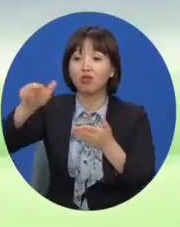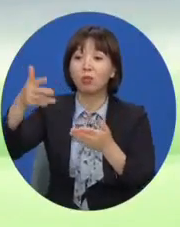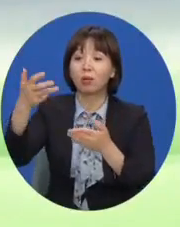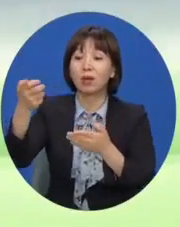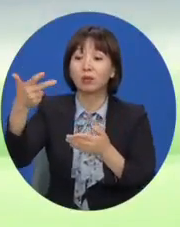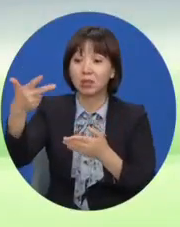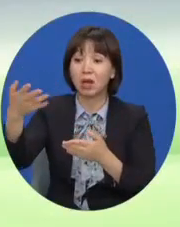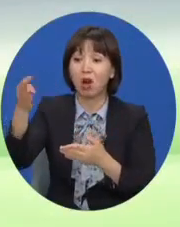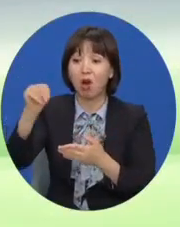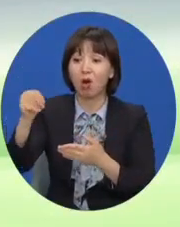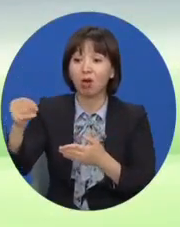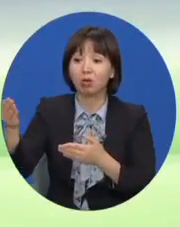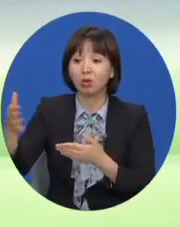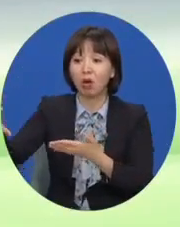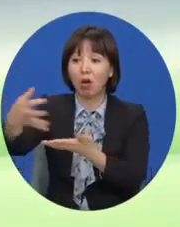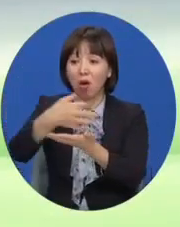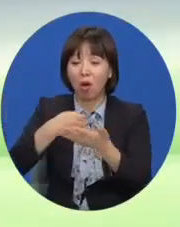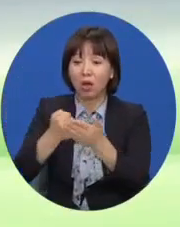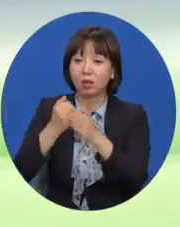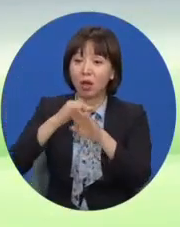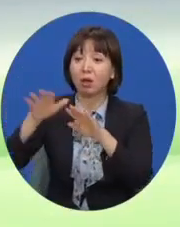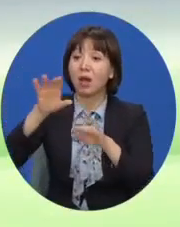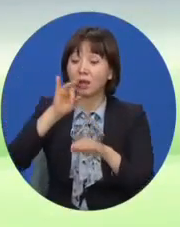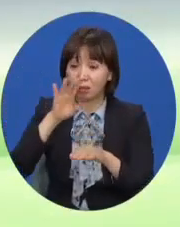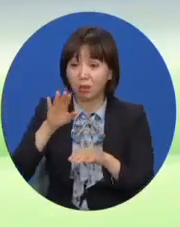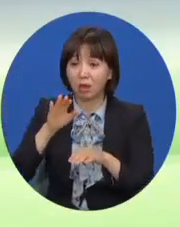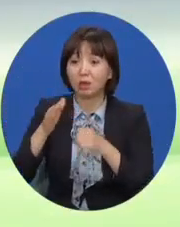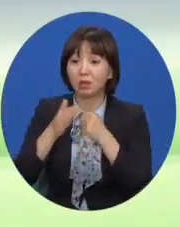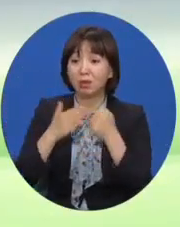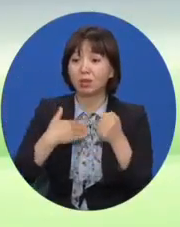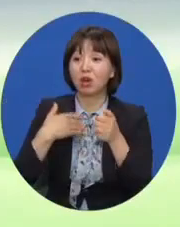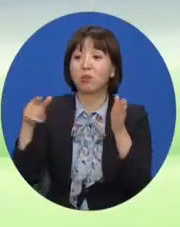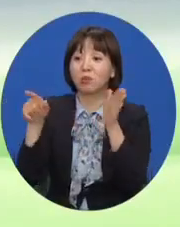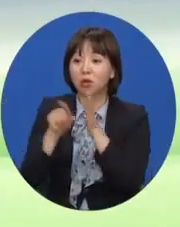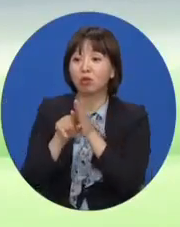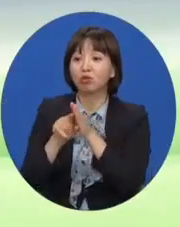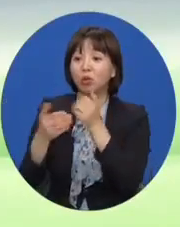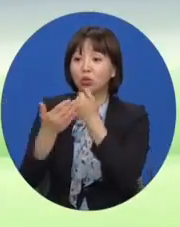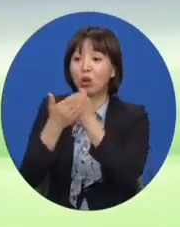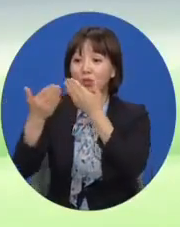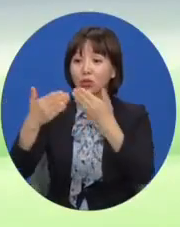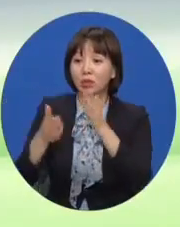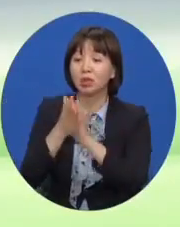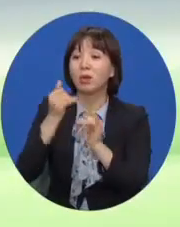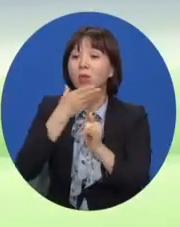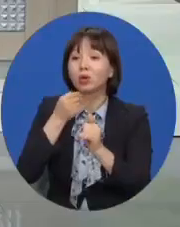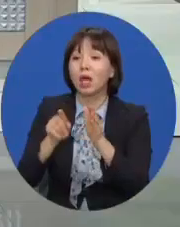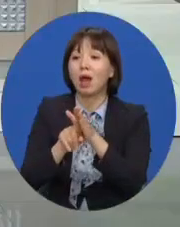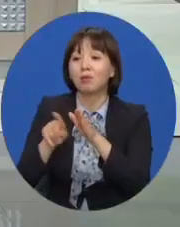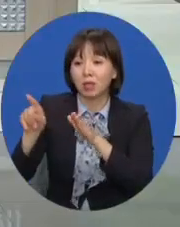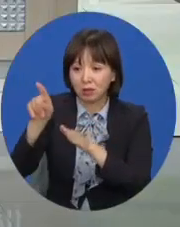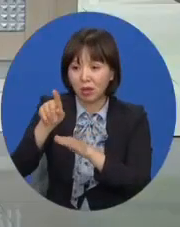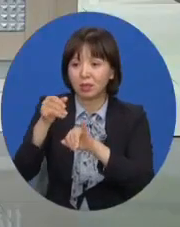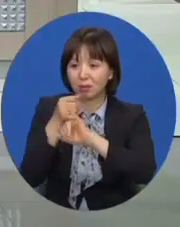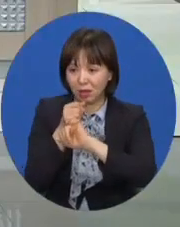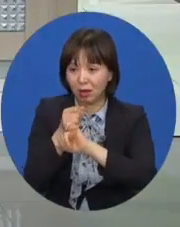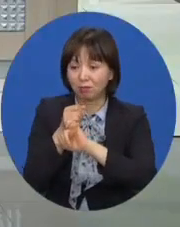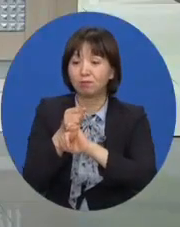687억 정도 걷어가지고는 해명이 안 됩니다. 이런 상황에서 저를 믿어주시고 도와주시면 제가 시민복지에 앞장서겠습니다.